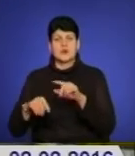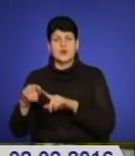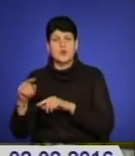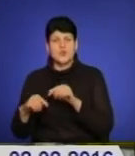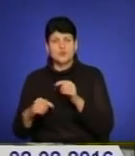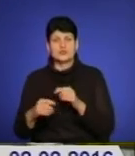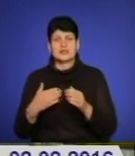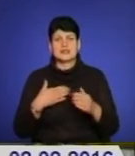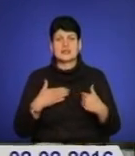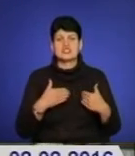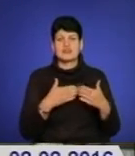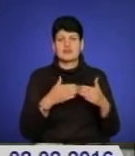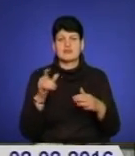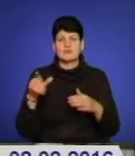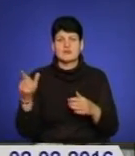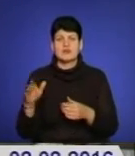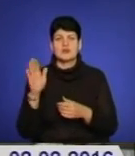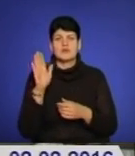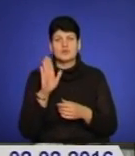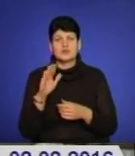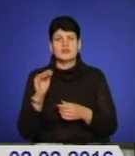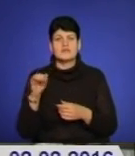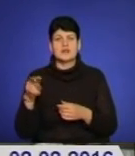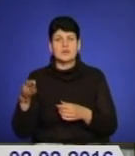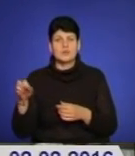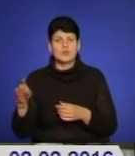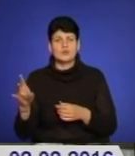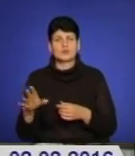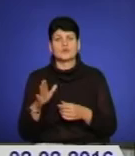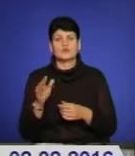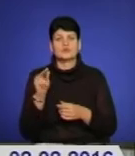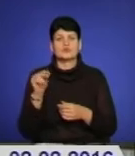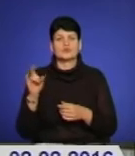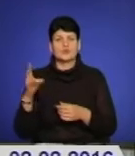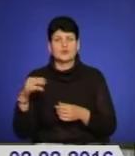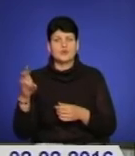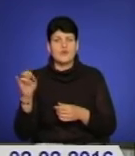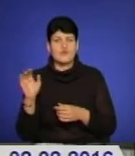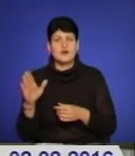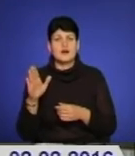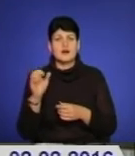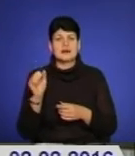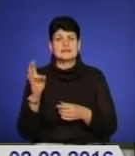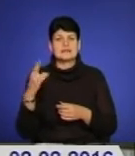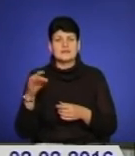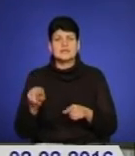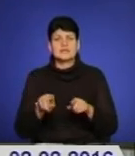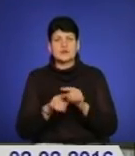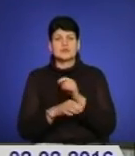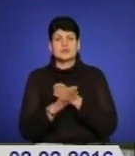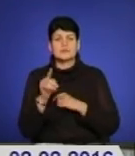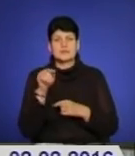зрештою наші випускники, Володя Філімонов, Чуднов Андрій, вони теж на сході. Ми